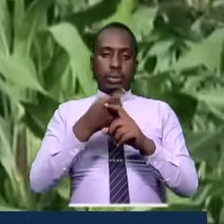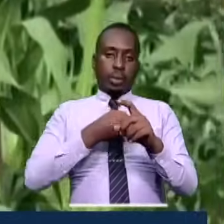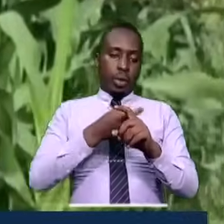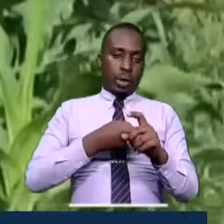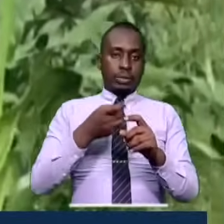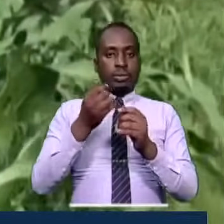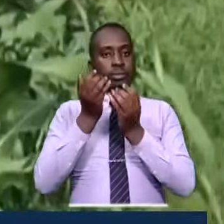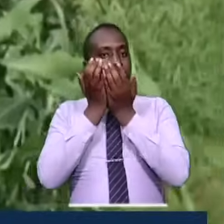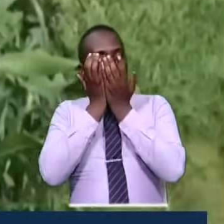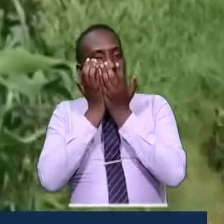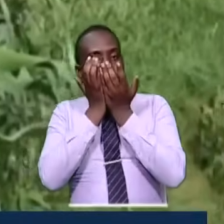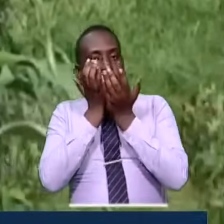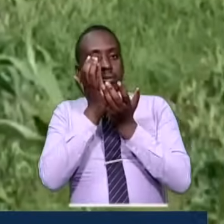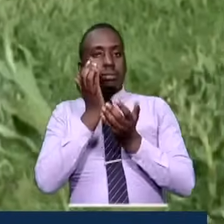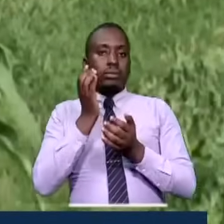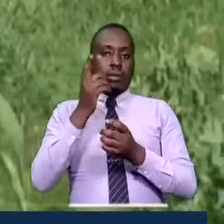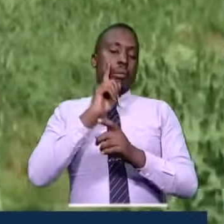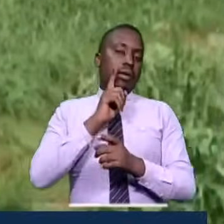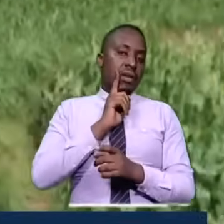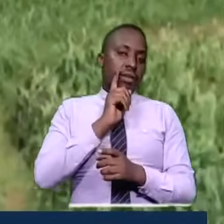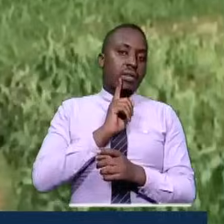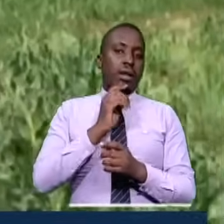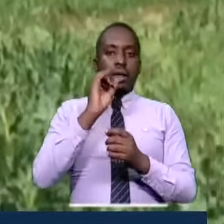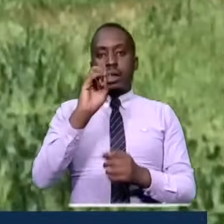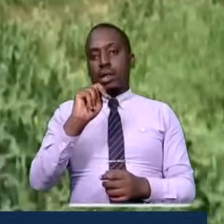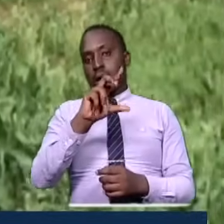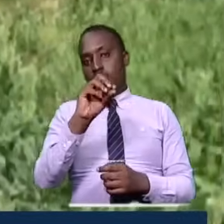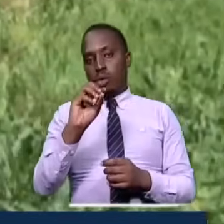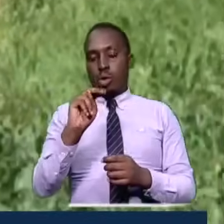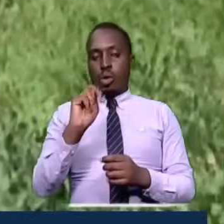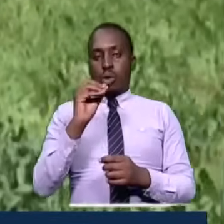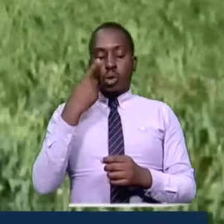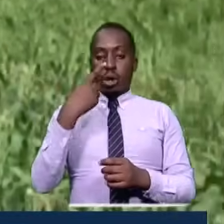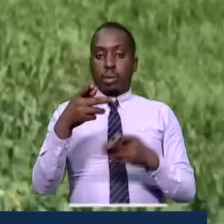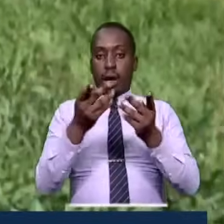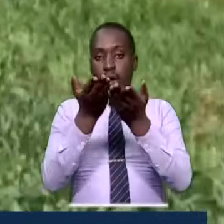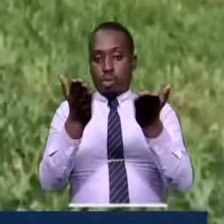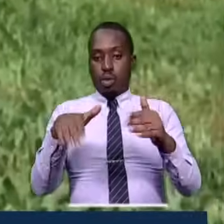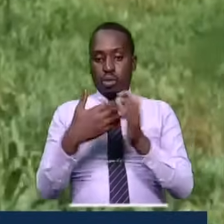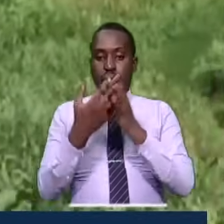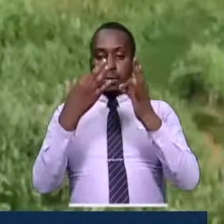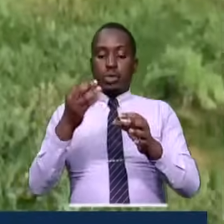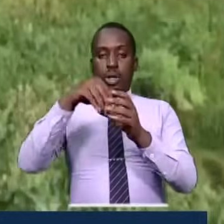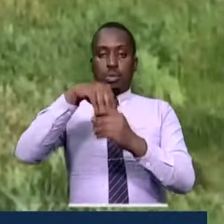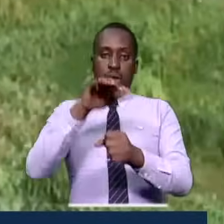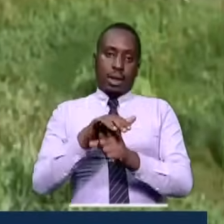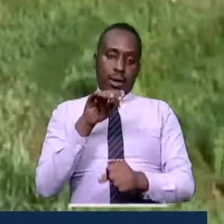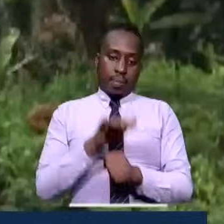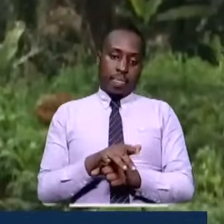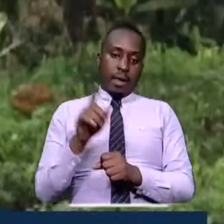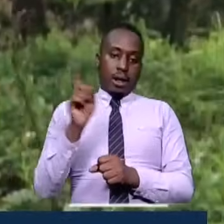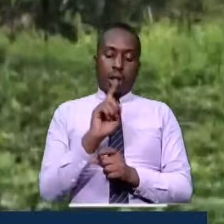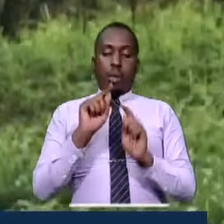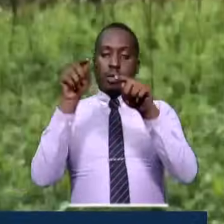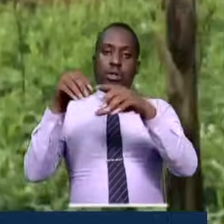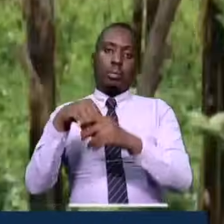ibirayi amashaza iyo urebye mu mirambi cyangwa mu misozi yo muri aka gace ubona ko ibyo bihingwa ari byo byiganjemo ntabwo